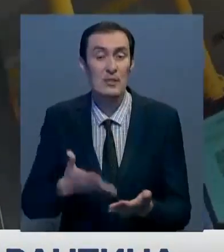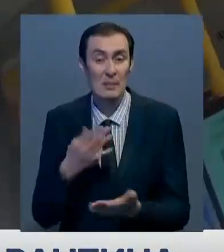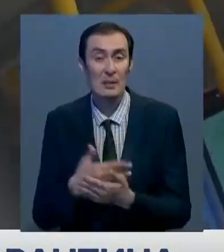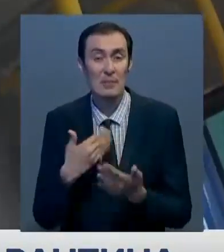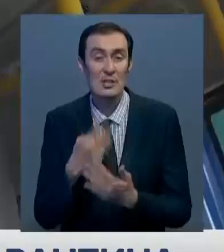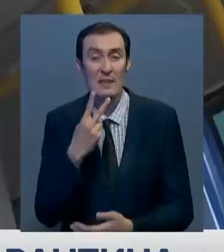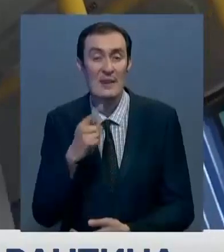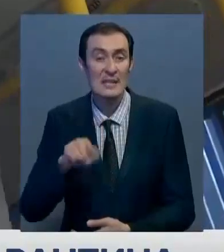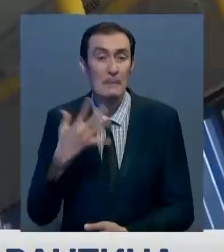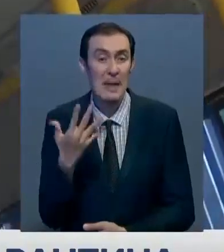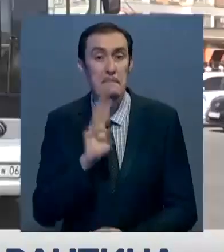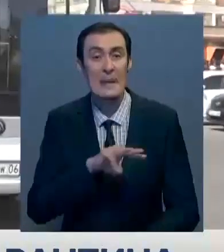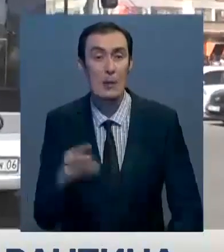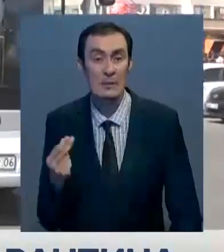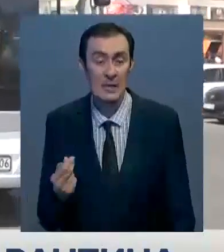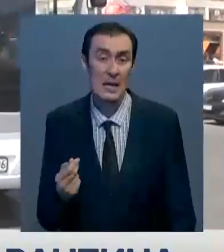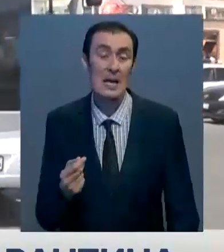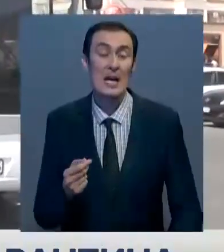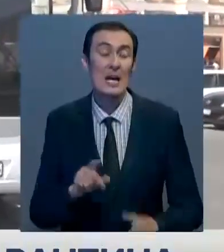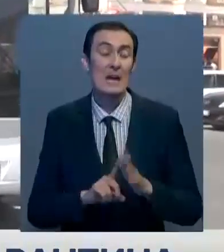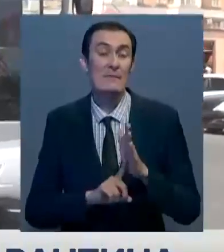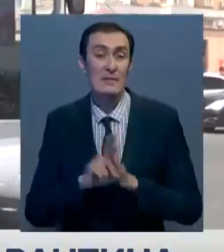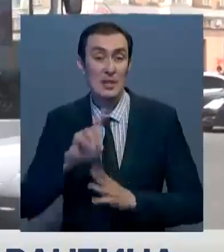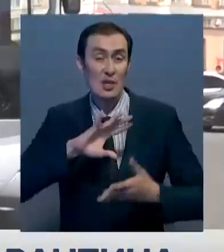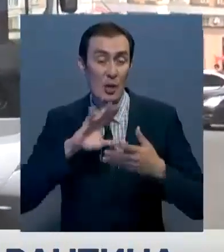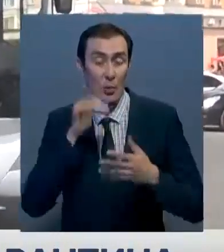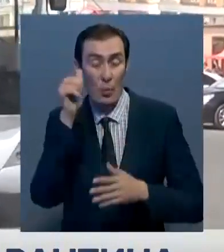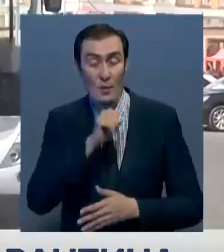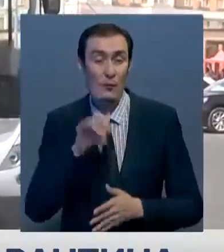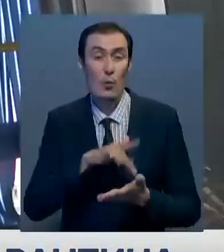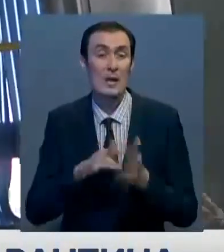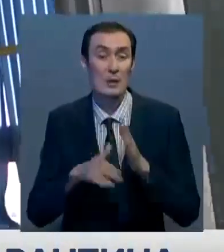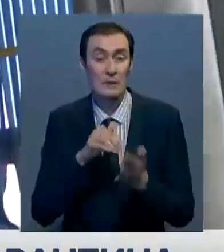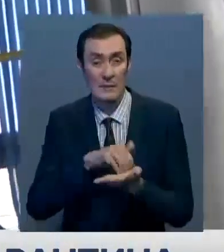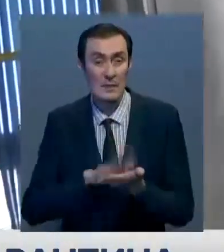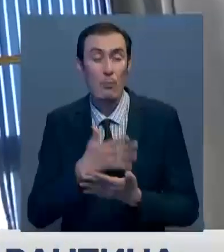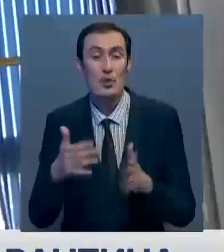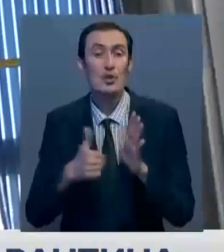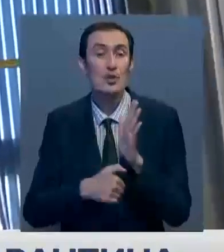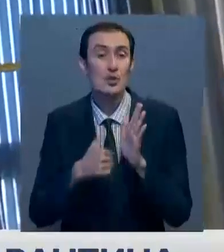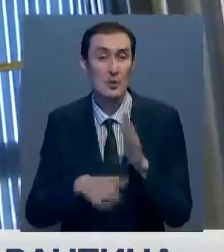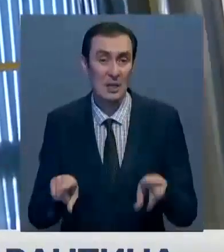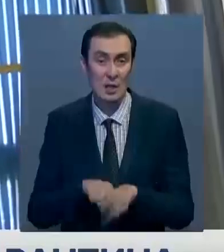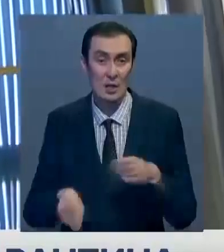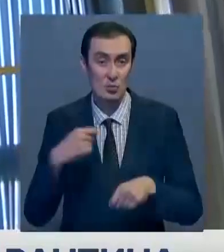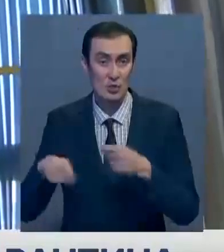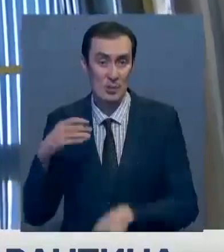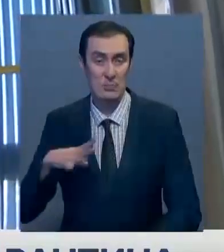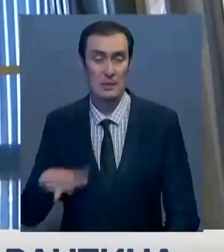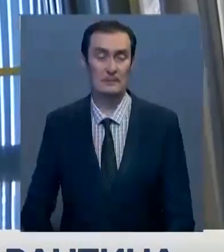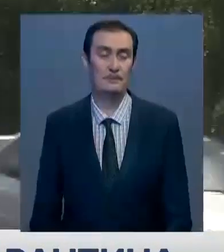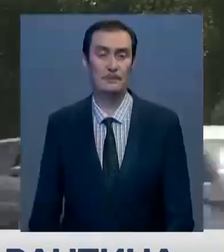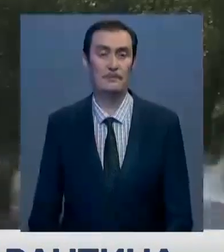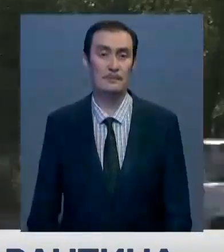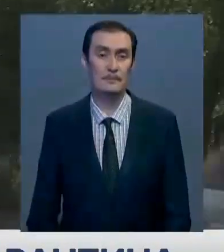должны заплатить почти 2,5 миллиона тенге. Всего с начала года в Атырау зафиксировали больше 600 подобных нарушений.